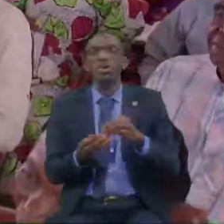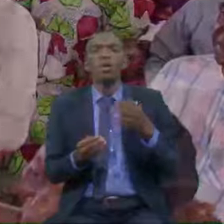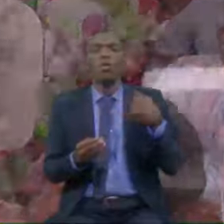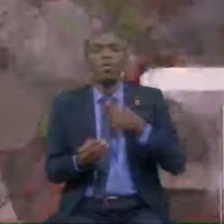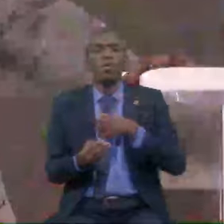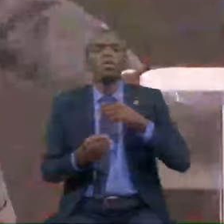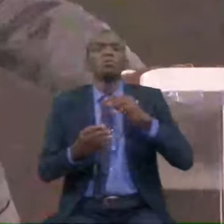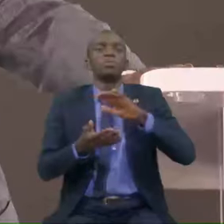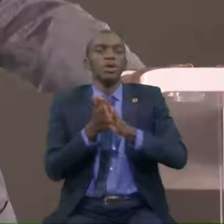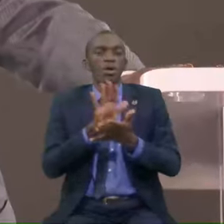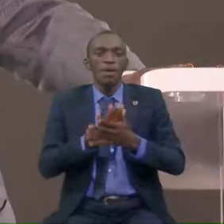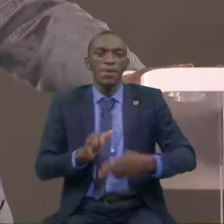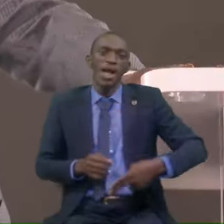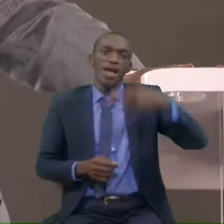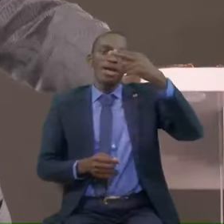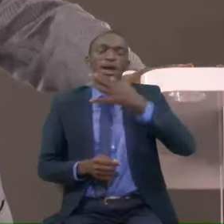Nous monterons plus haut